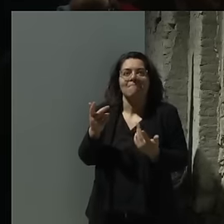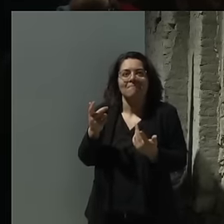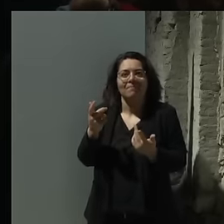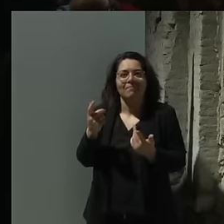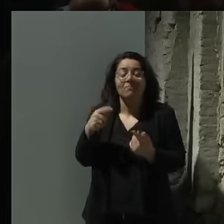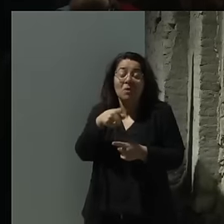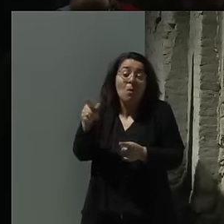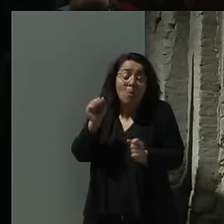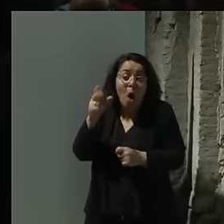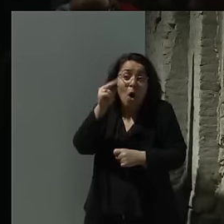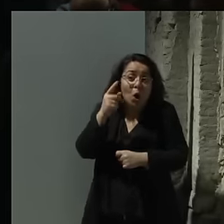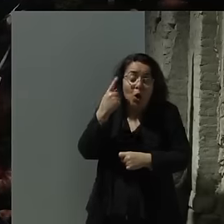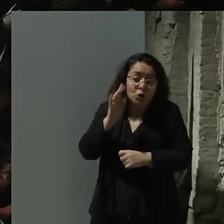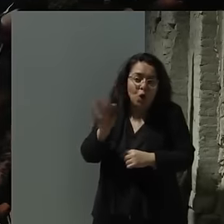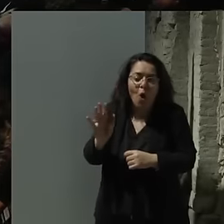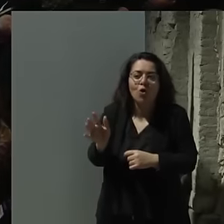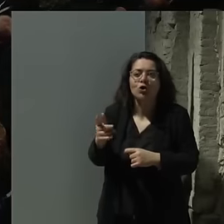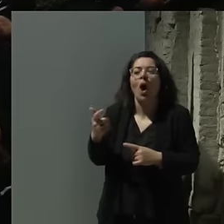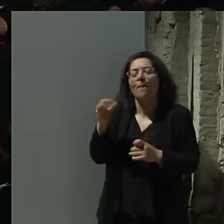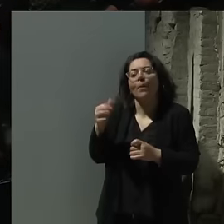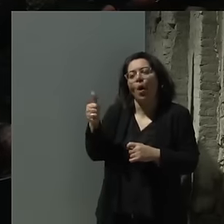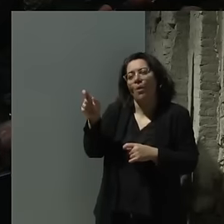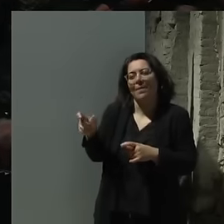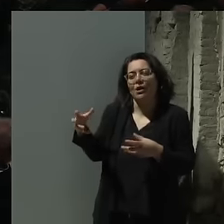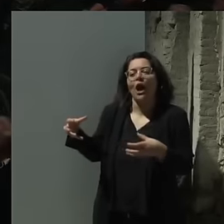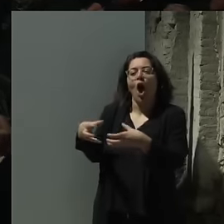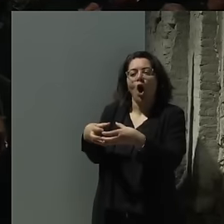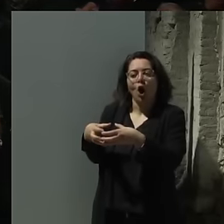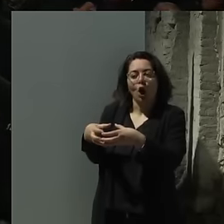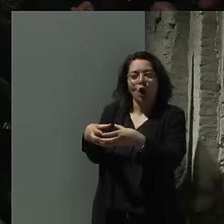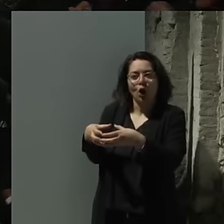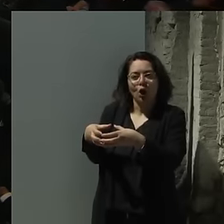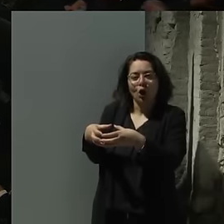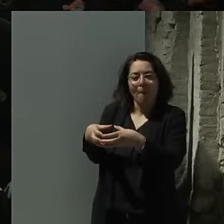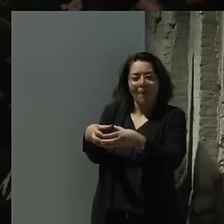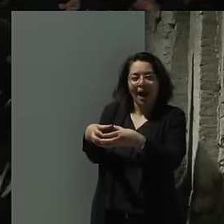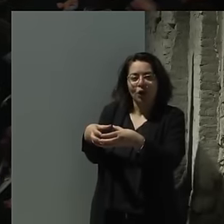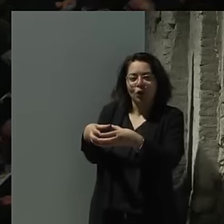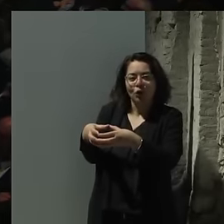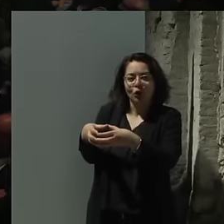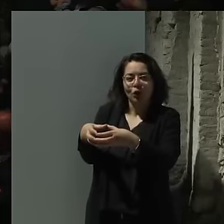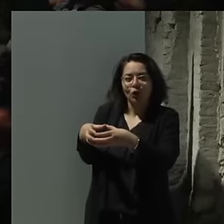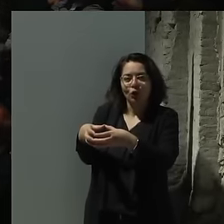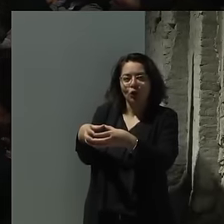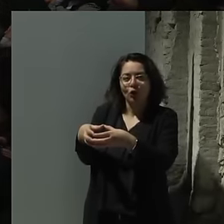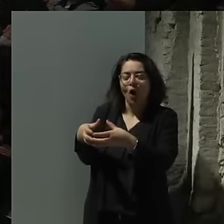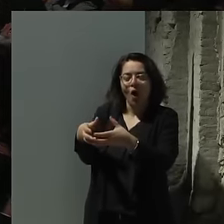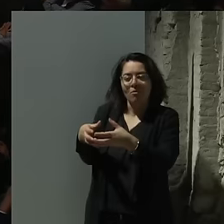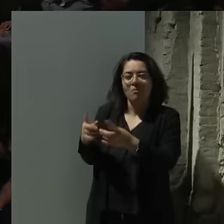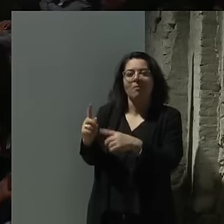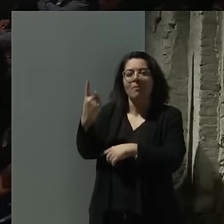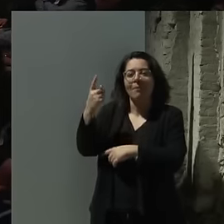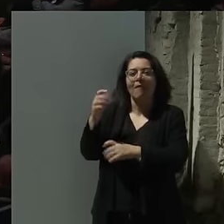lo conoscerete, faceva parte del comando che ha ucciso gli agenti della scorta e rapito Aldo Moro. Che la prima volta che ci siamo trovati uno di